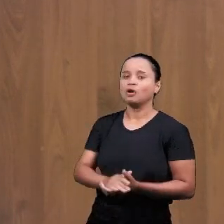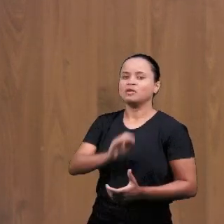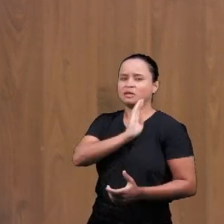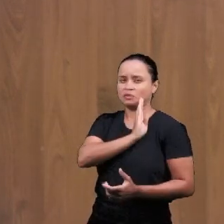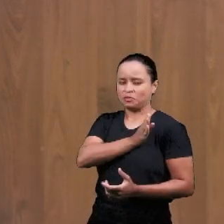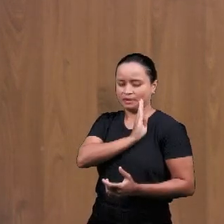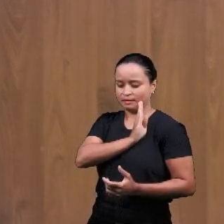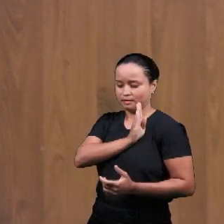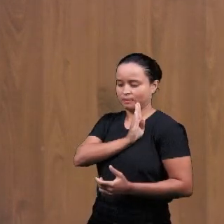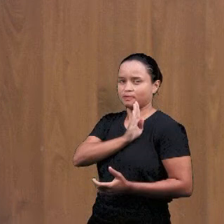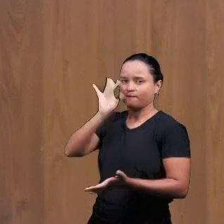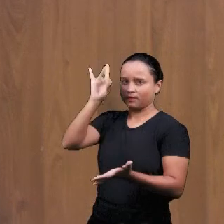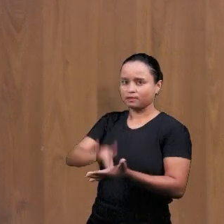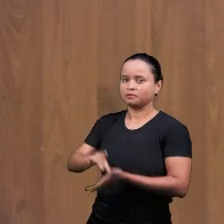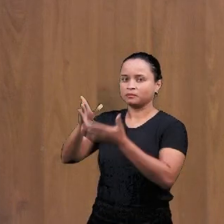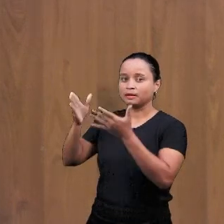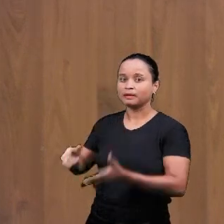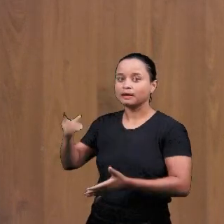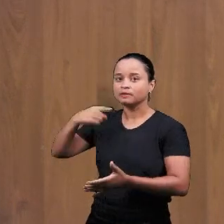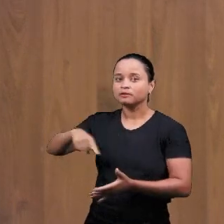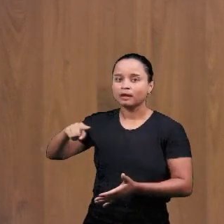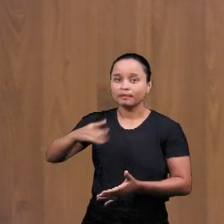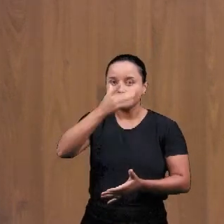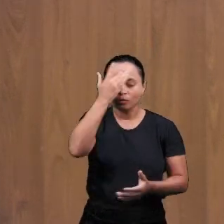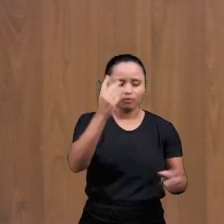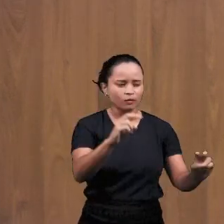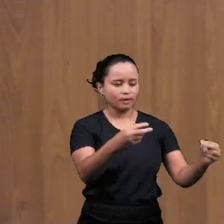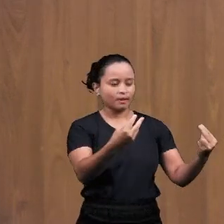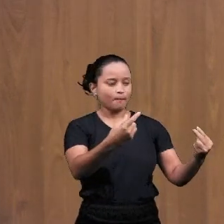devant les personnes qui sont autour de nous.